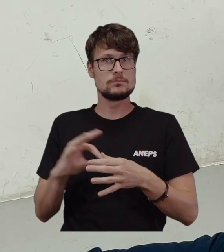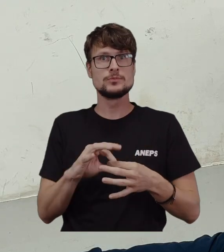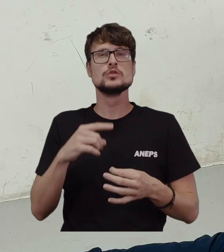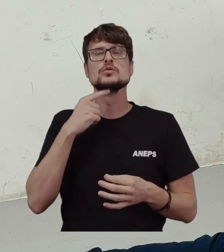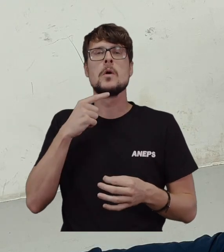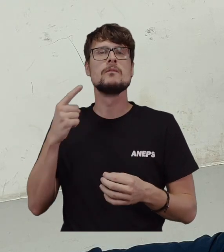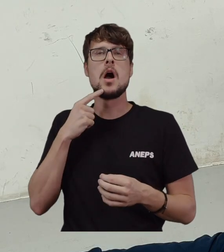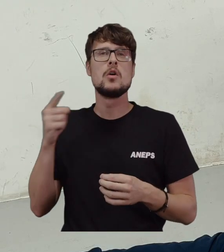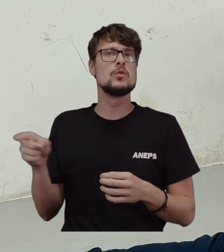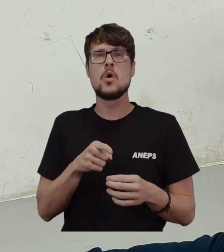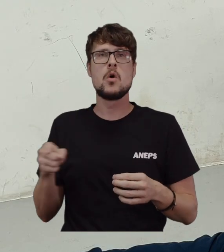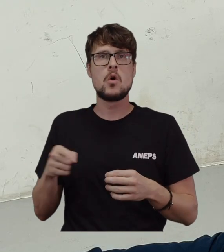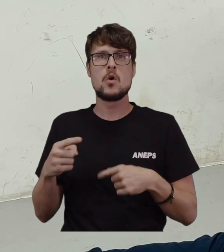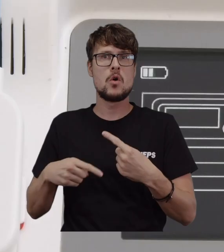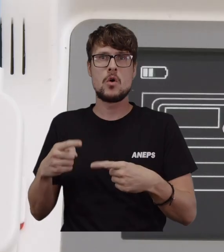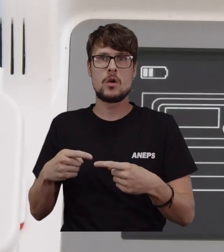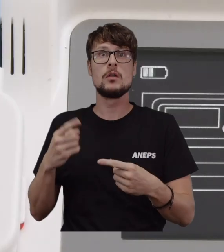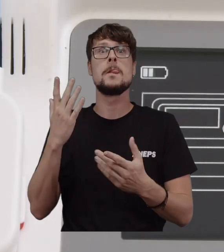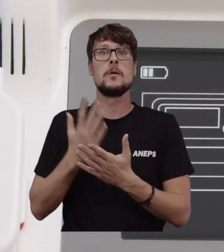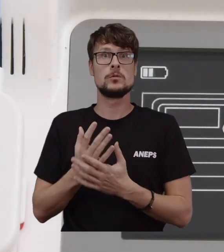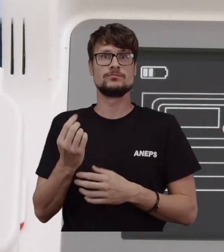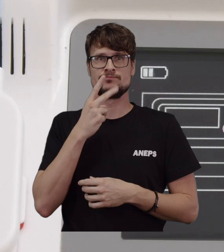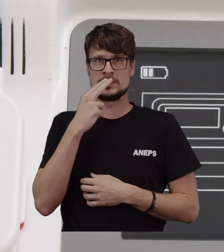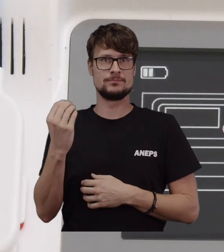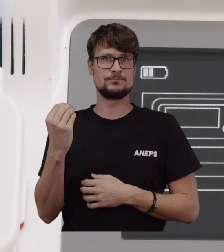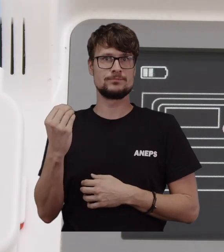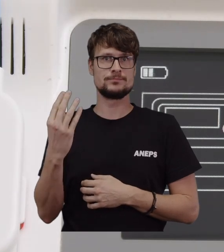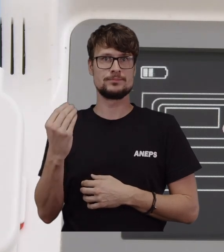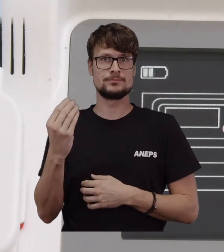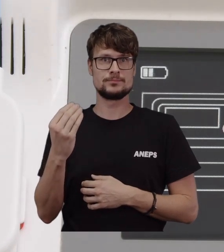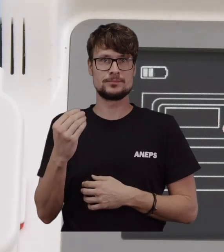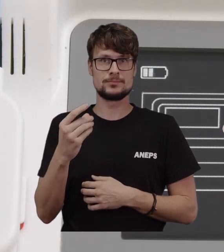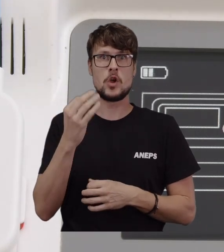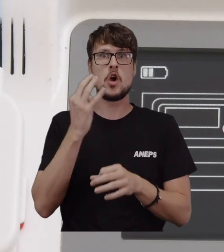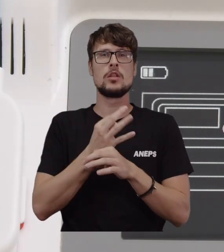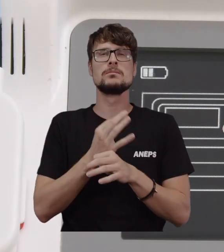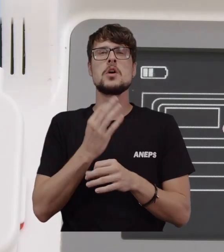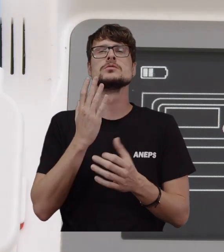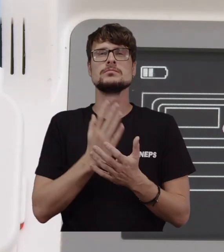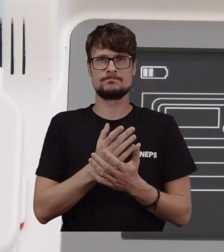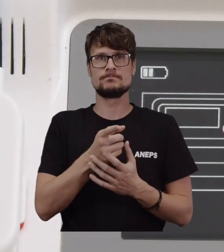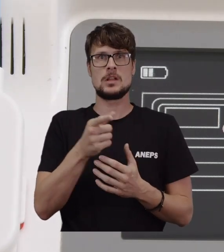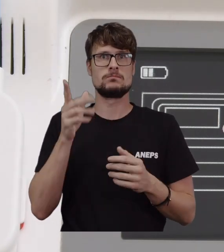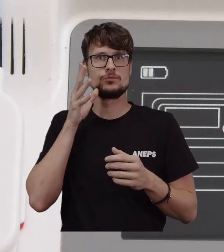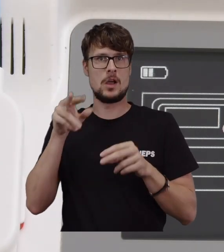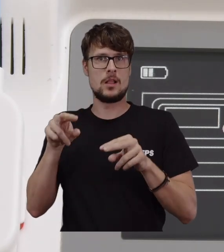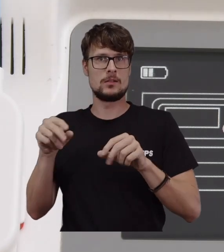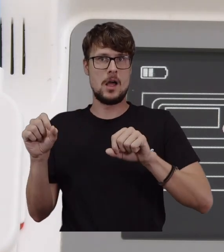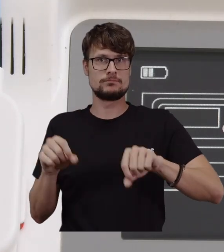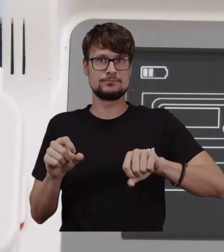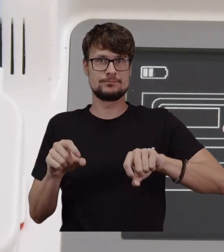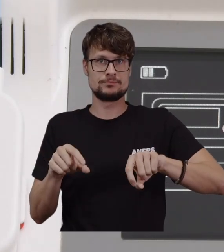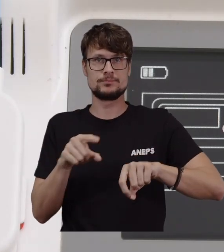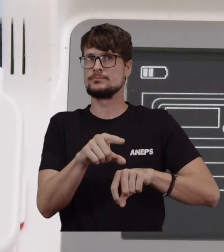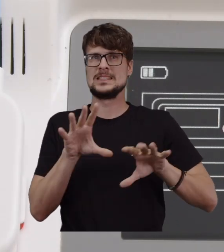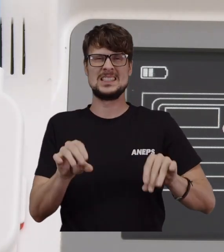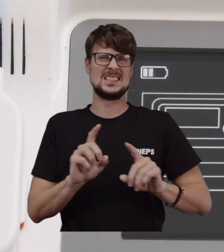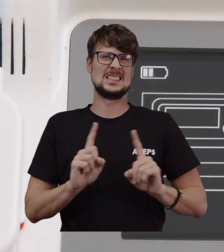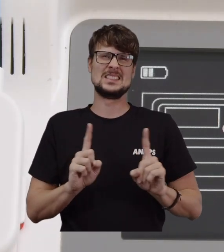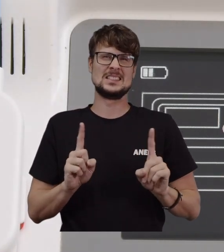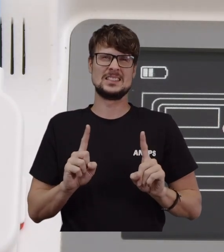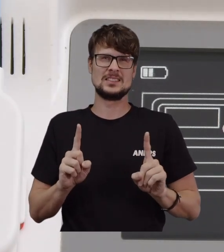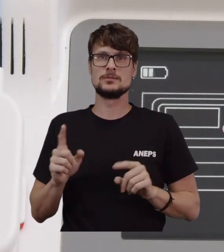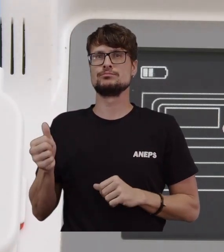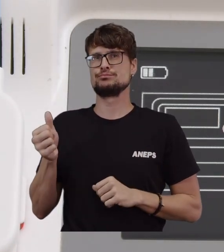podávať výboj alebo nie. Odporúča sa použiť výboj. Nedotýkajte sa pacienta.